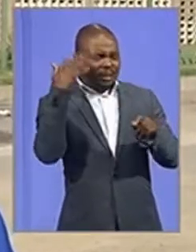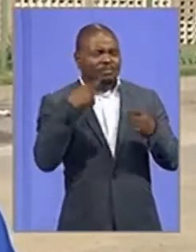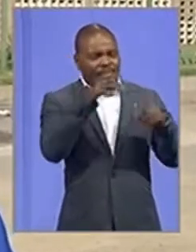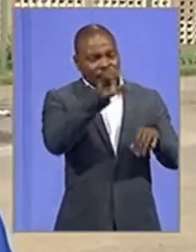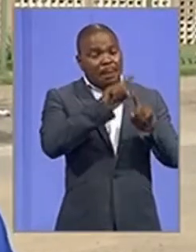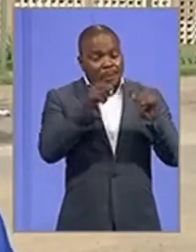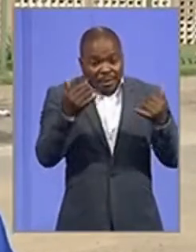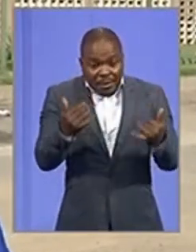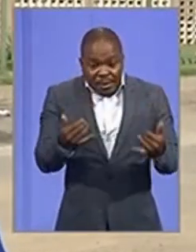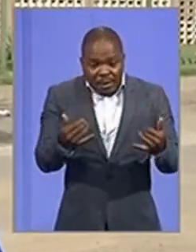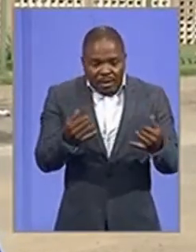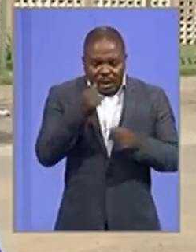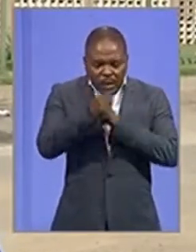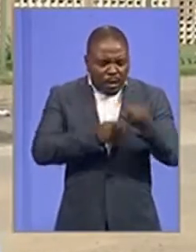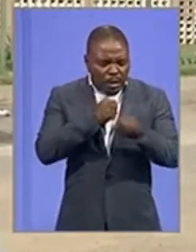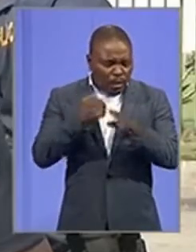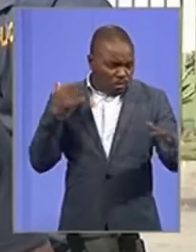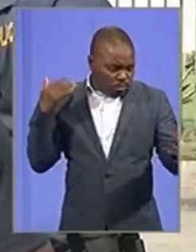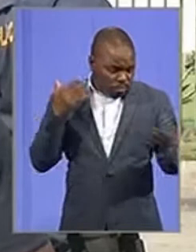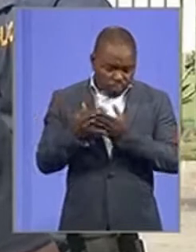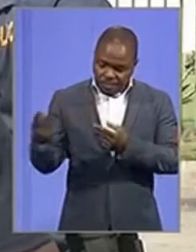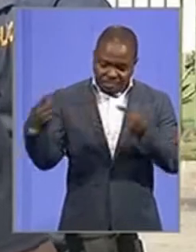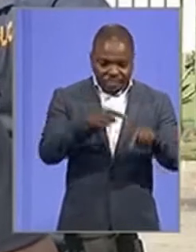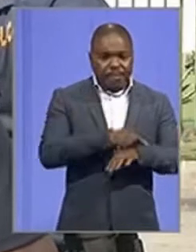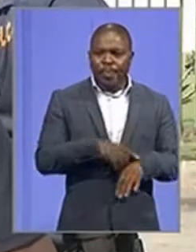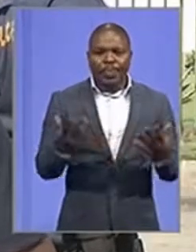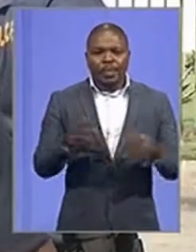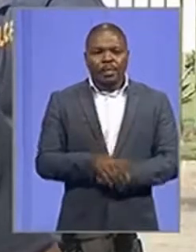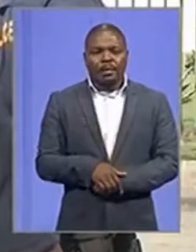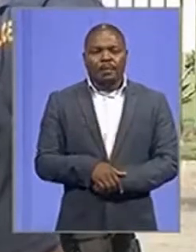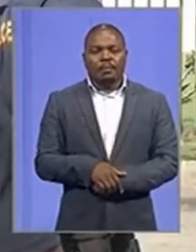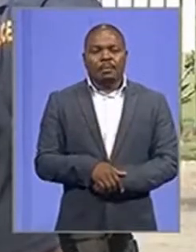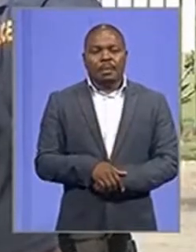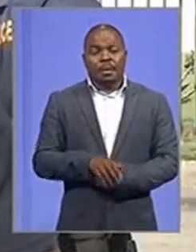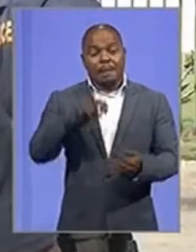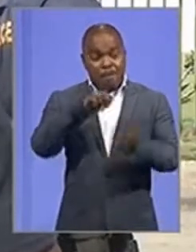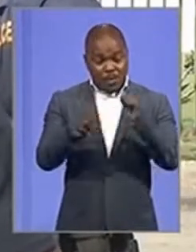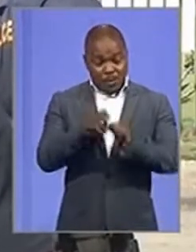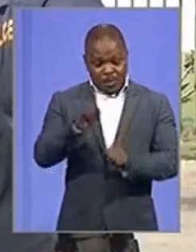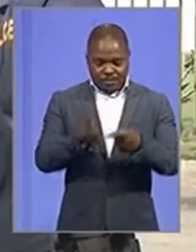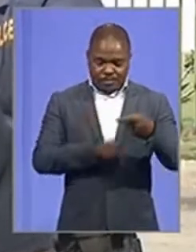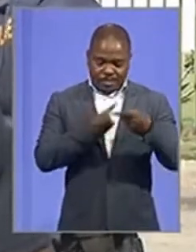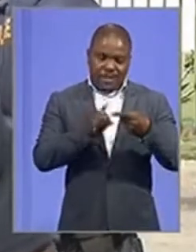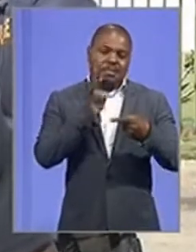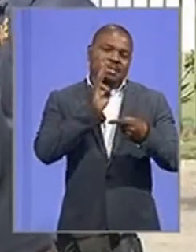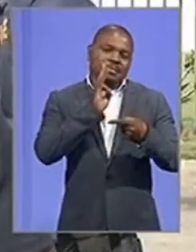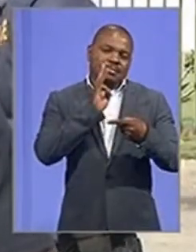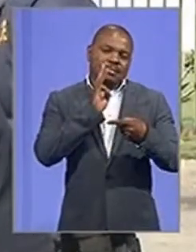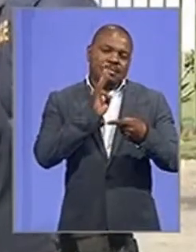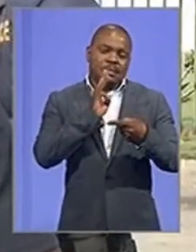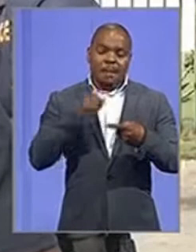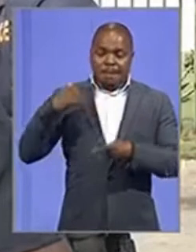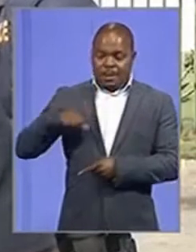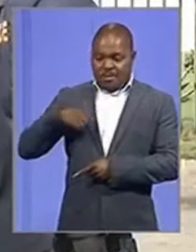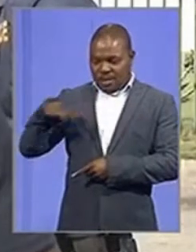tse gona di le mo ha isa tsa ntwe ke nana bothata re nang le bona re sokola metsi. Masepala o tla